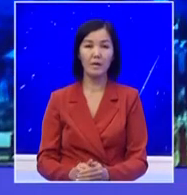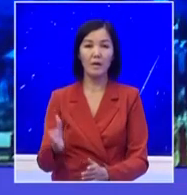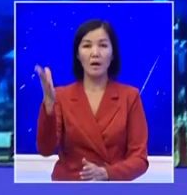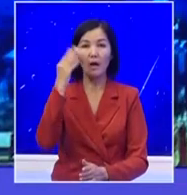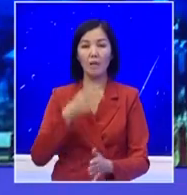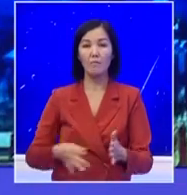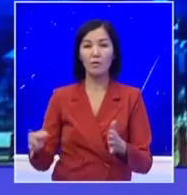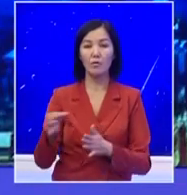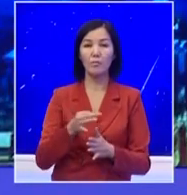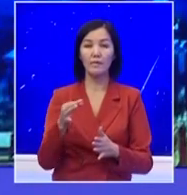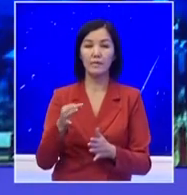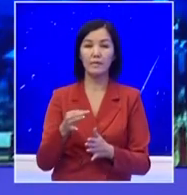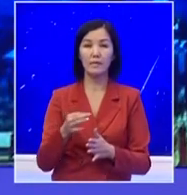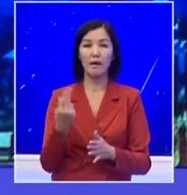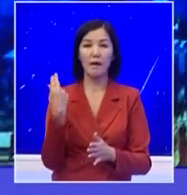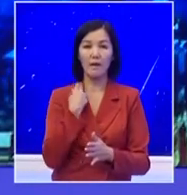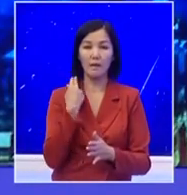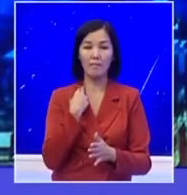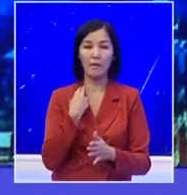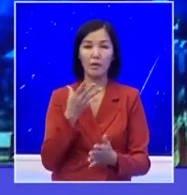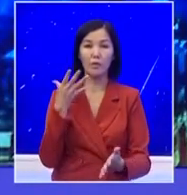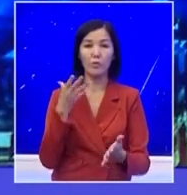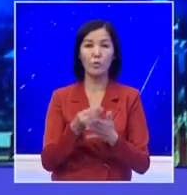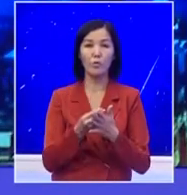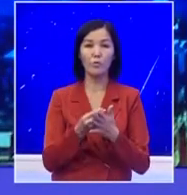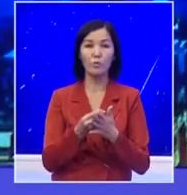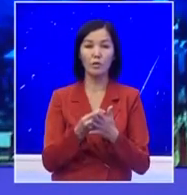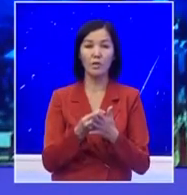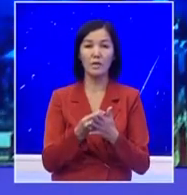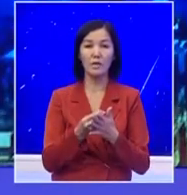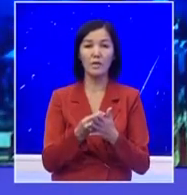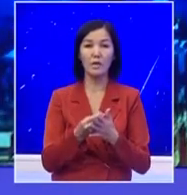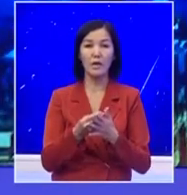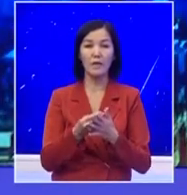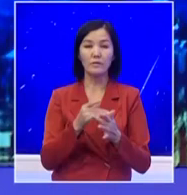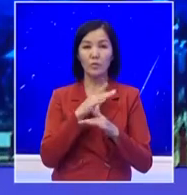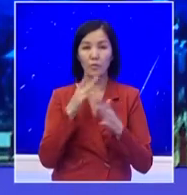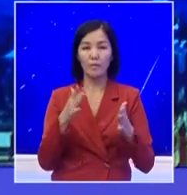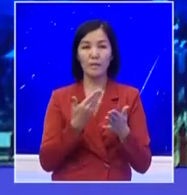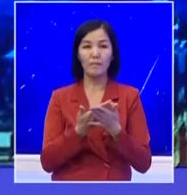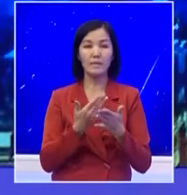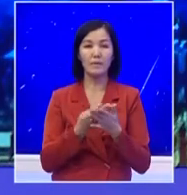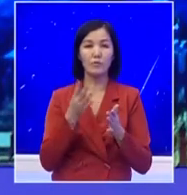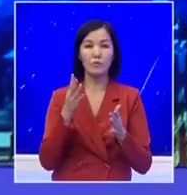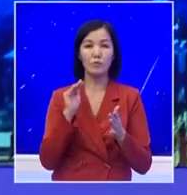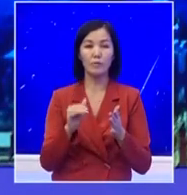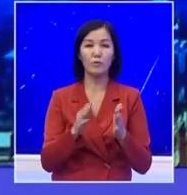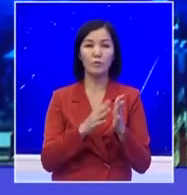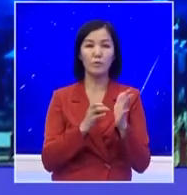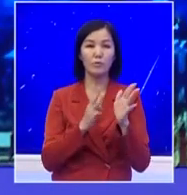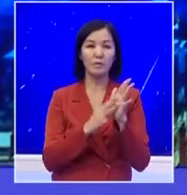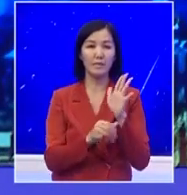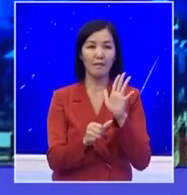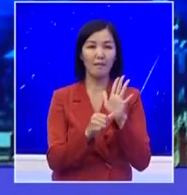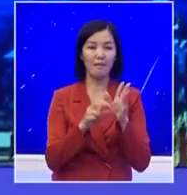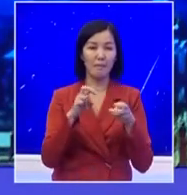Хабарымызды жалғастырамыз. Облыста алиментті уақытылы төлеушілер қатары көбейді. Мәселен, былтыр 3986 проблемалық алимент өндірісті